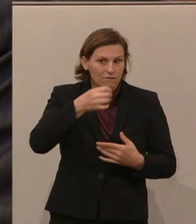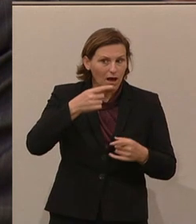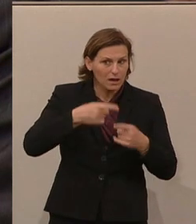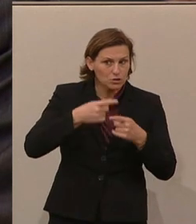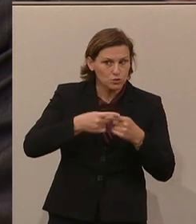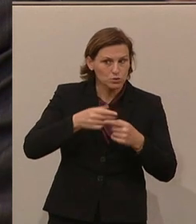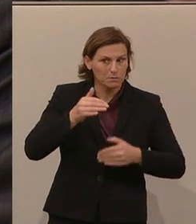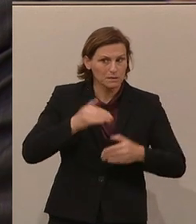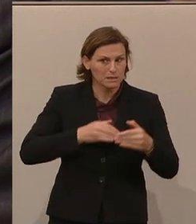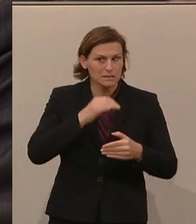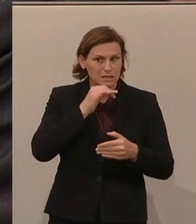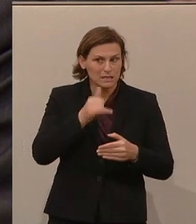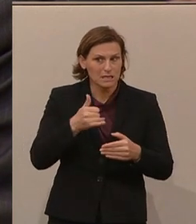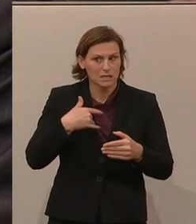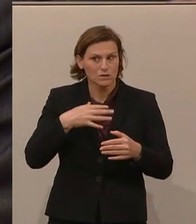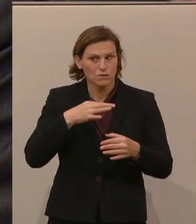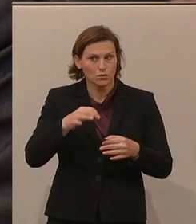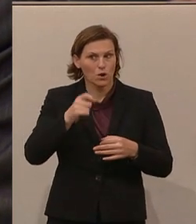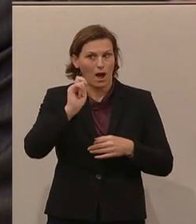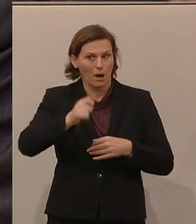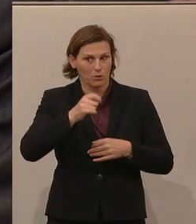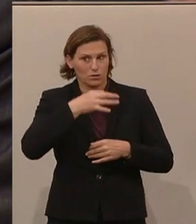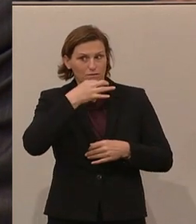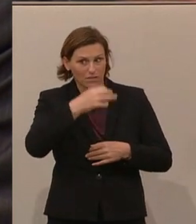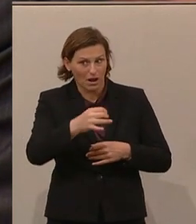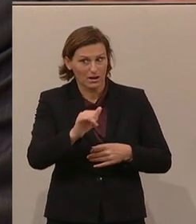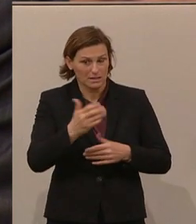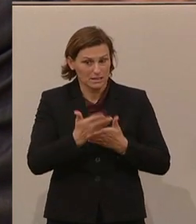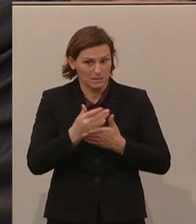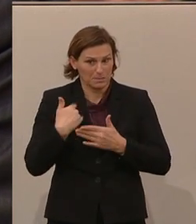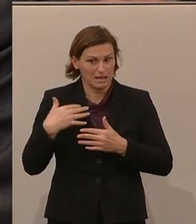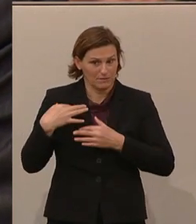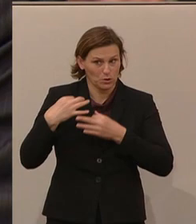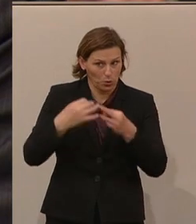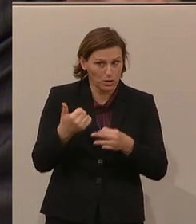keine Fragestunde des Ministers an die Abgeordneten. Ich wiederhole als Zusatzfrage.